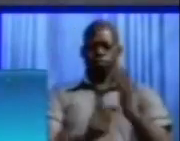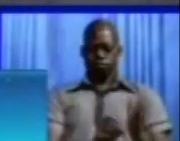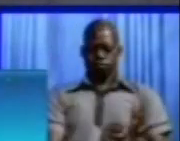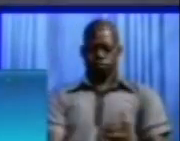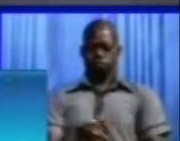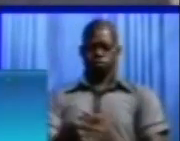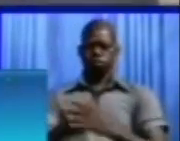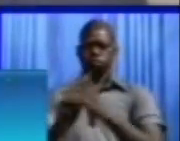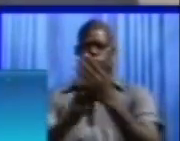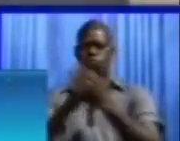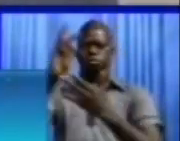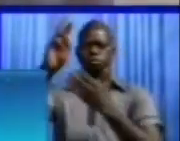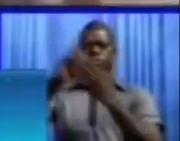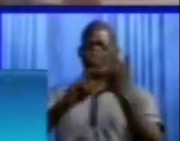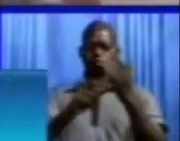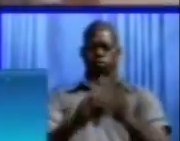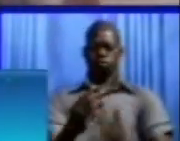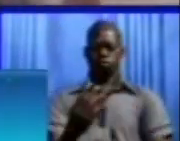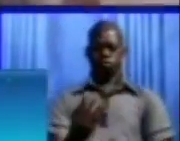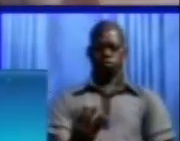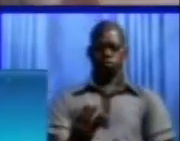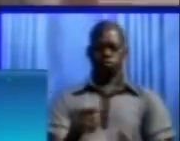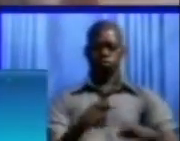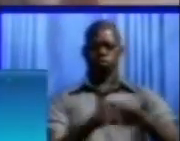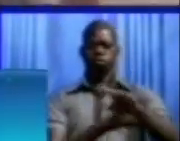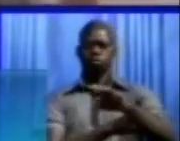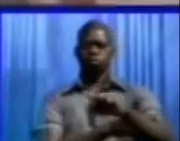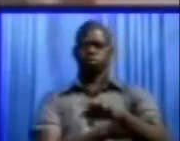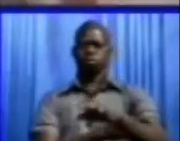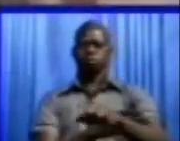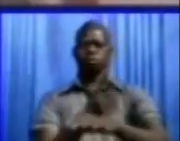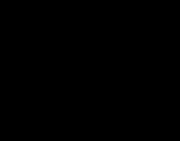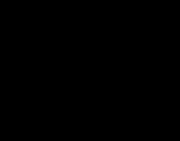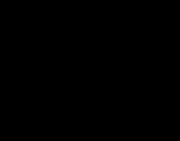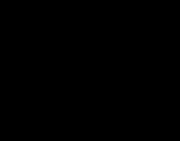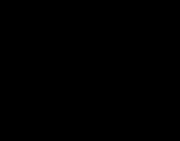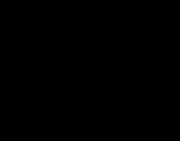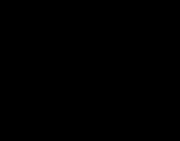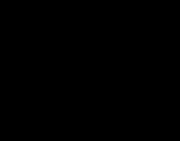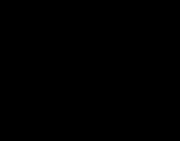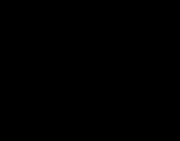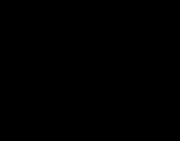devraient débuter en janvier 2014 pour une durée d'exécution de 4 ans.